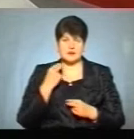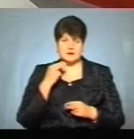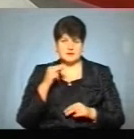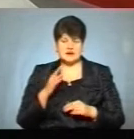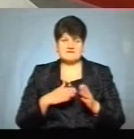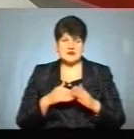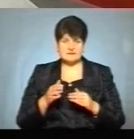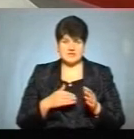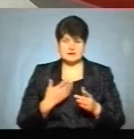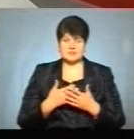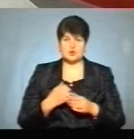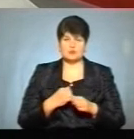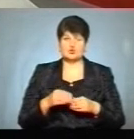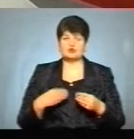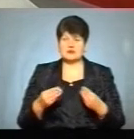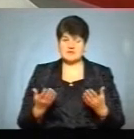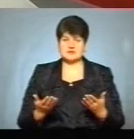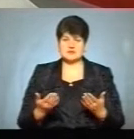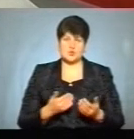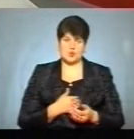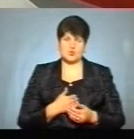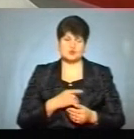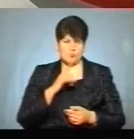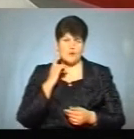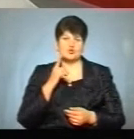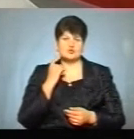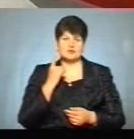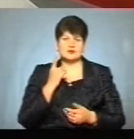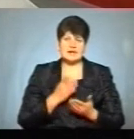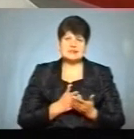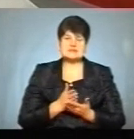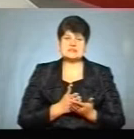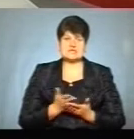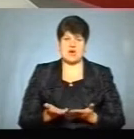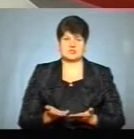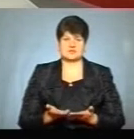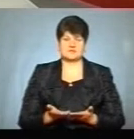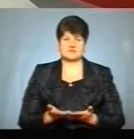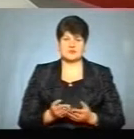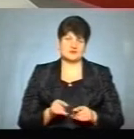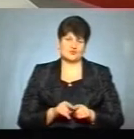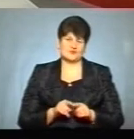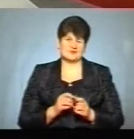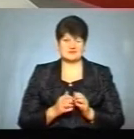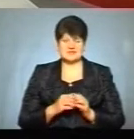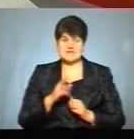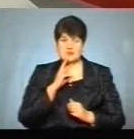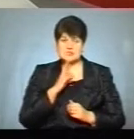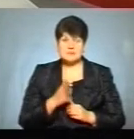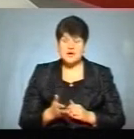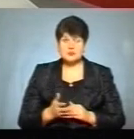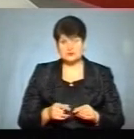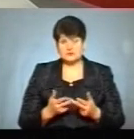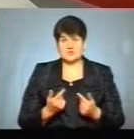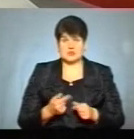зараз роботодавці переважно хочуть молодого, але вже зі стажем, так? І за таку собі середню заробітну плату. То, звичайно,